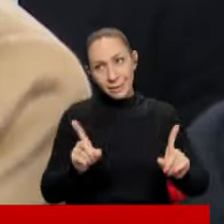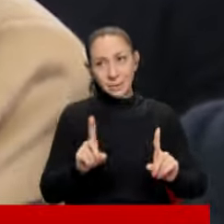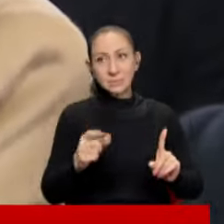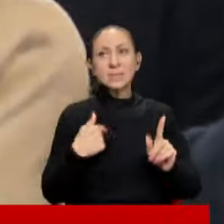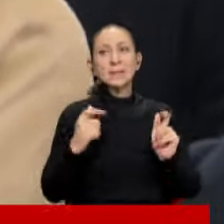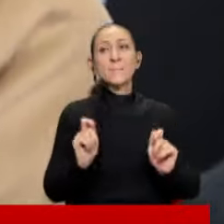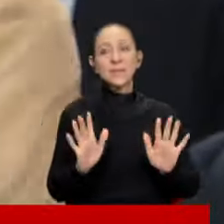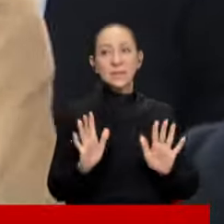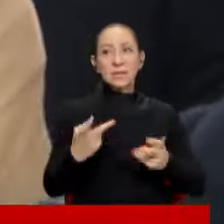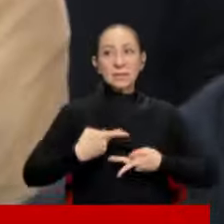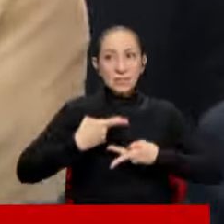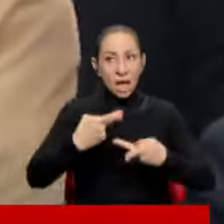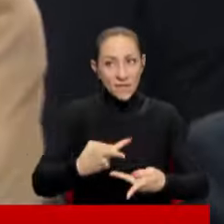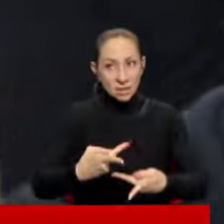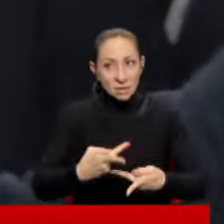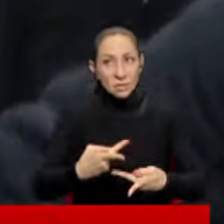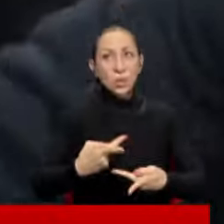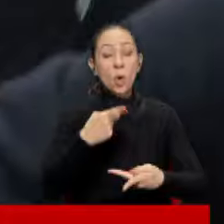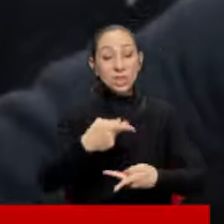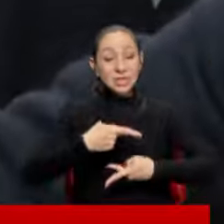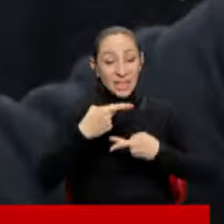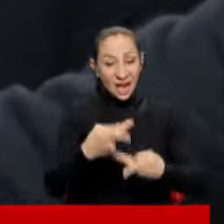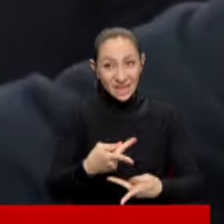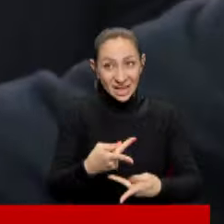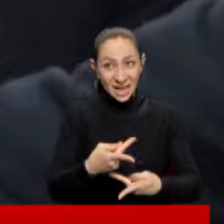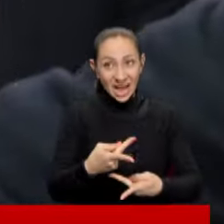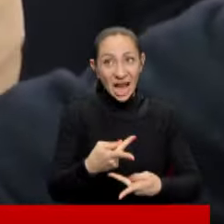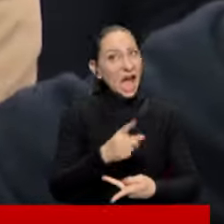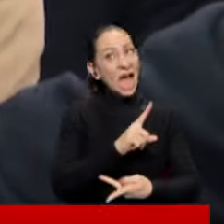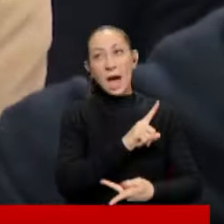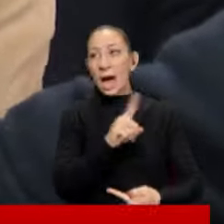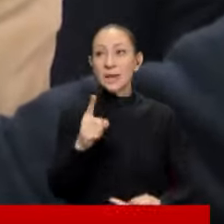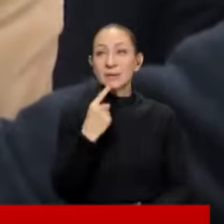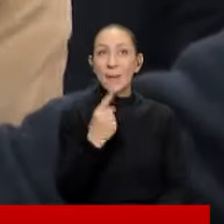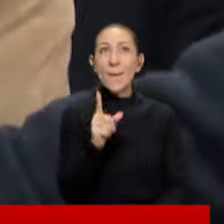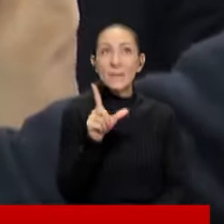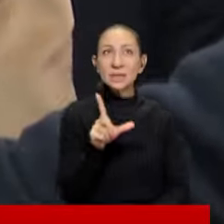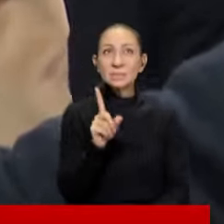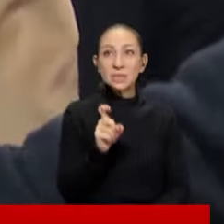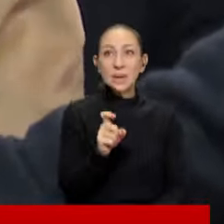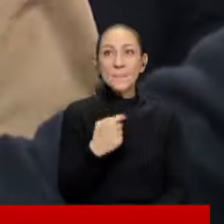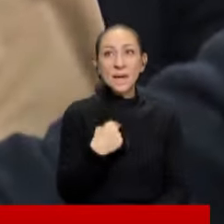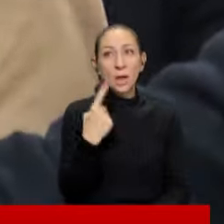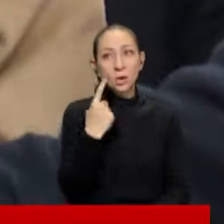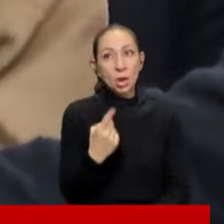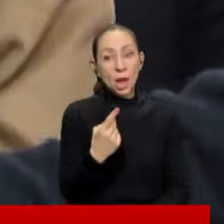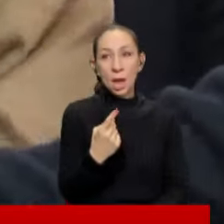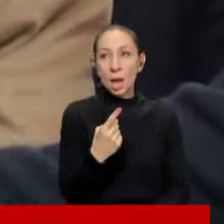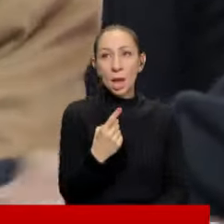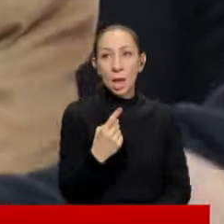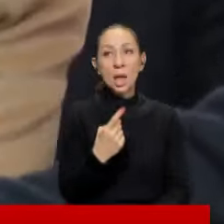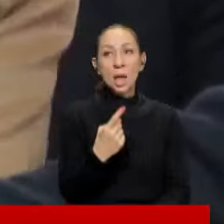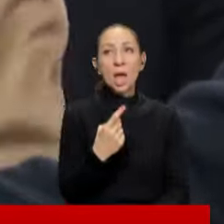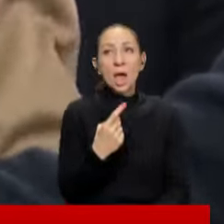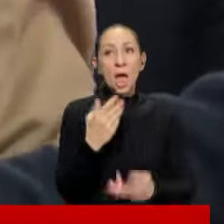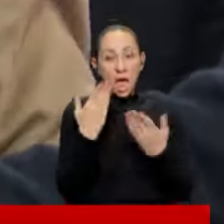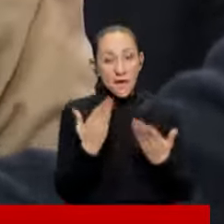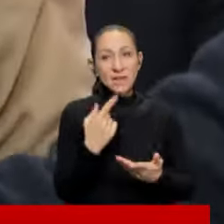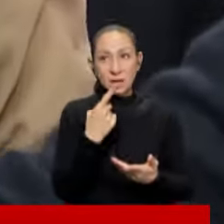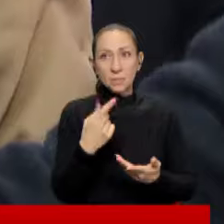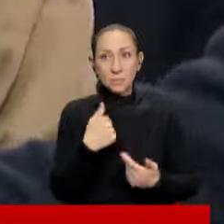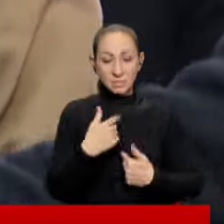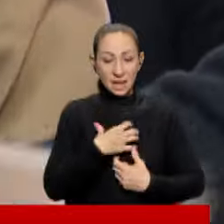kurmadık. Davet aldık. O davete hayır demeli miydik? Bana göre yani evet diyerek